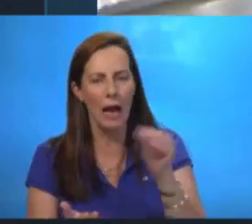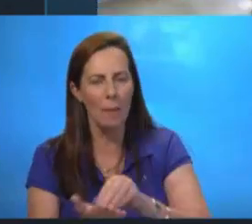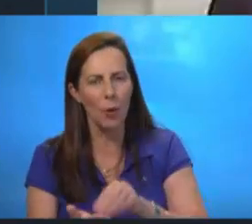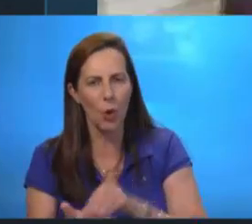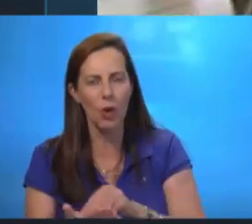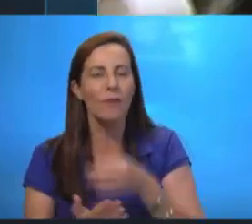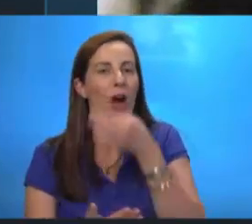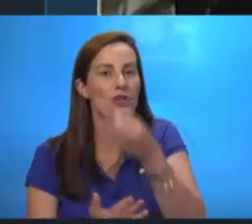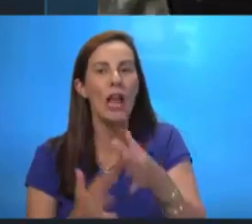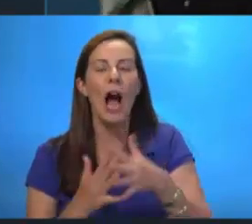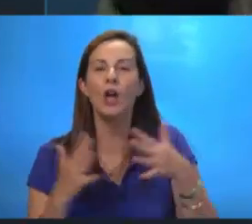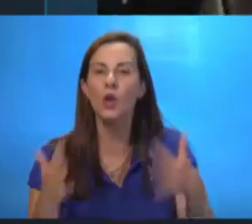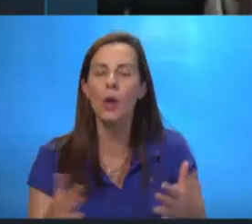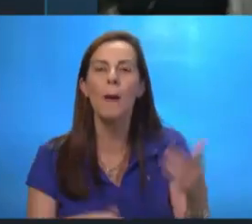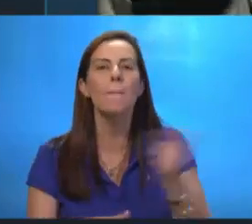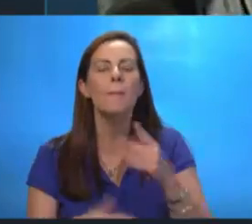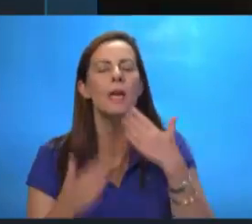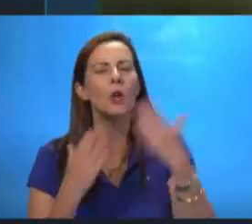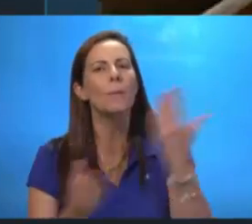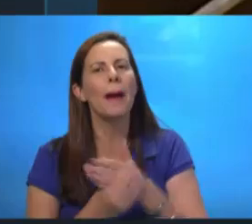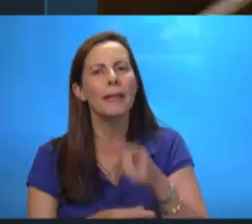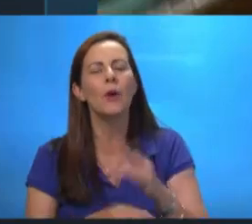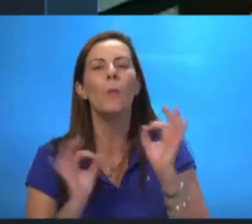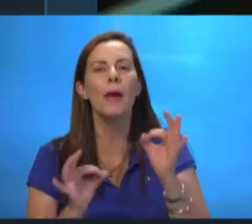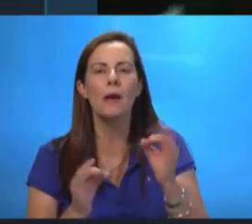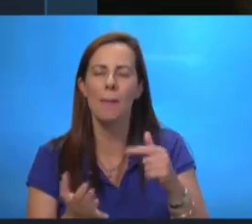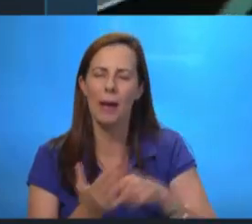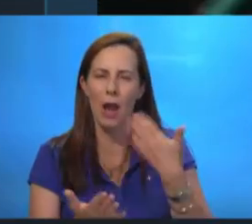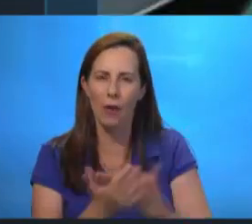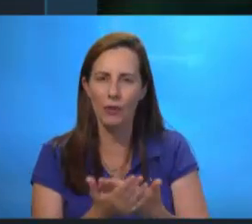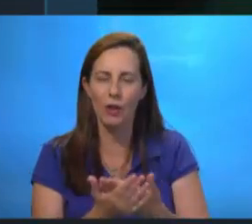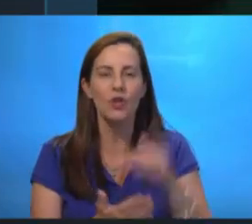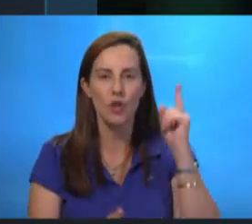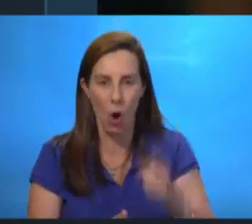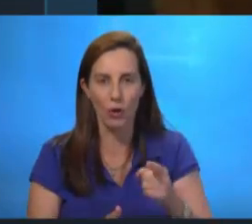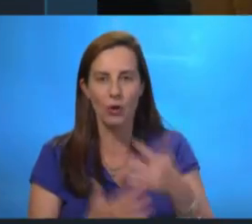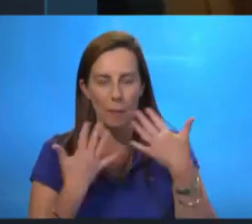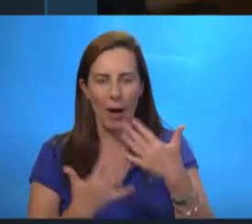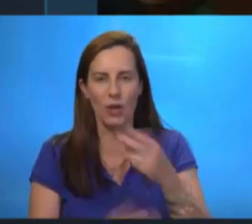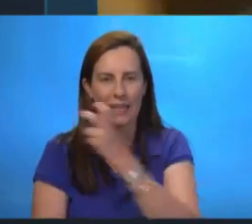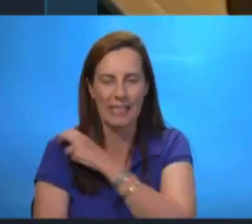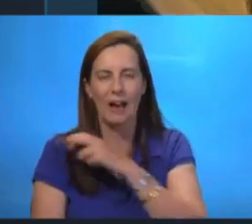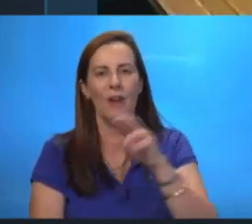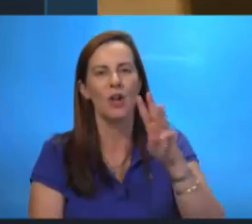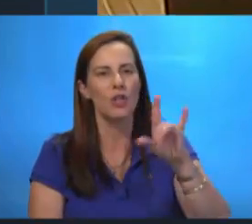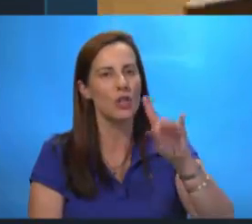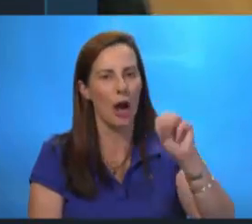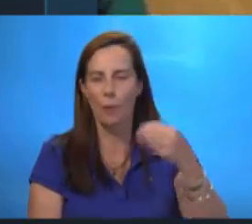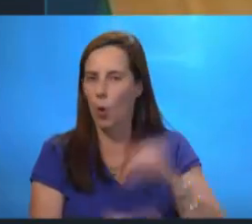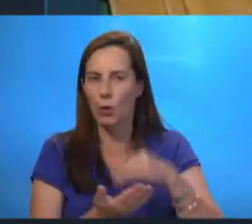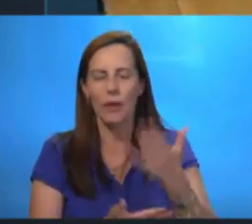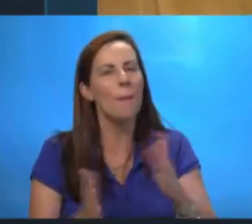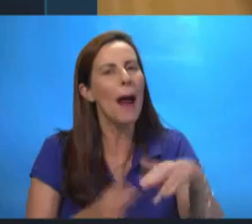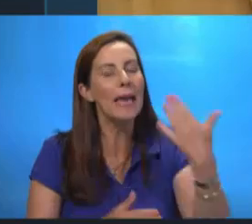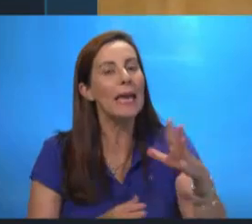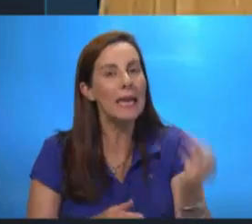והשאלה הגדולה, מי ידון בתיק הזה, ובעיקר נוכח העובדה שגזר הדין בפרשת ניסו שחם עדיין לא ניתנה, ומה יהיה אם